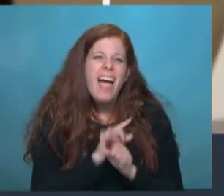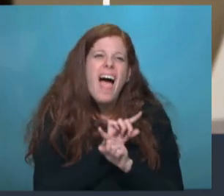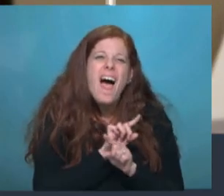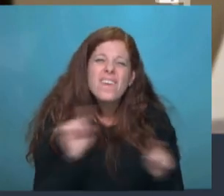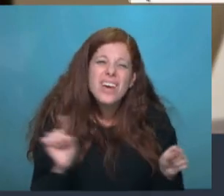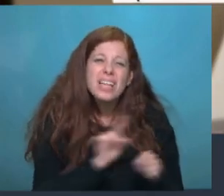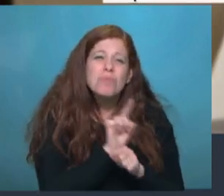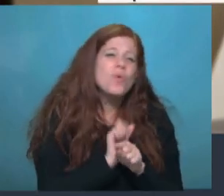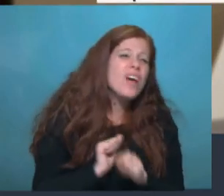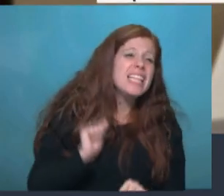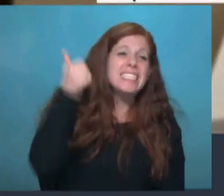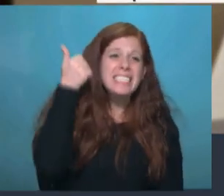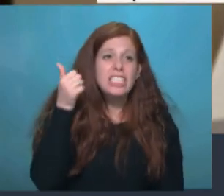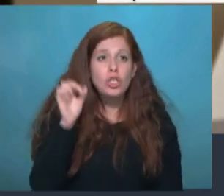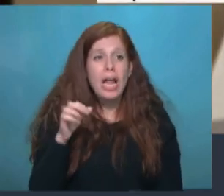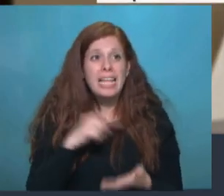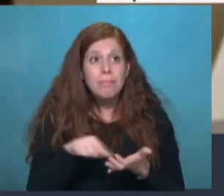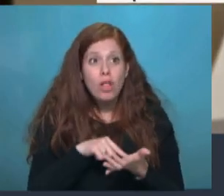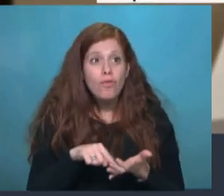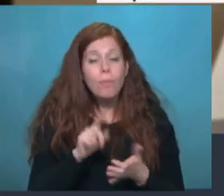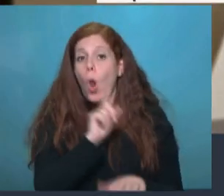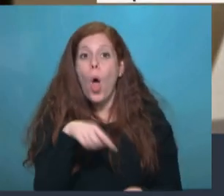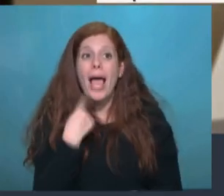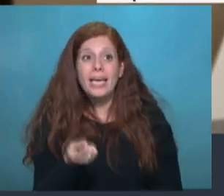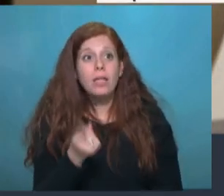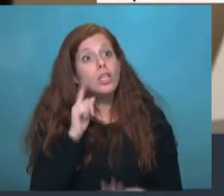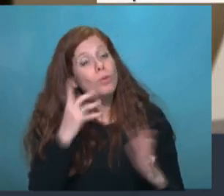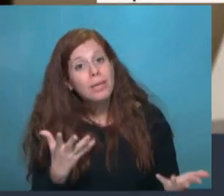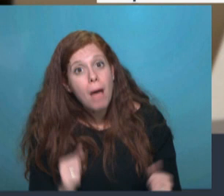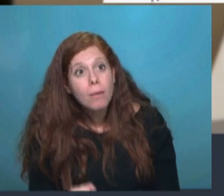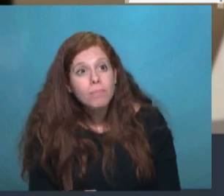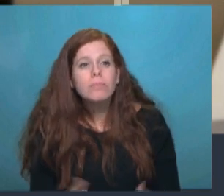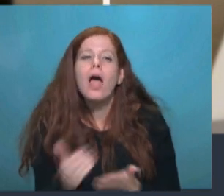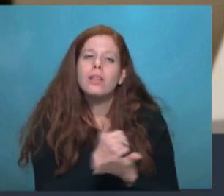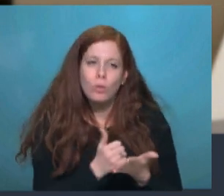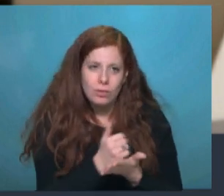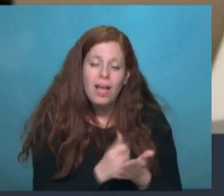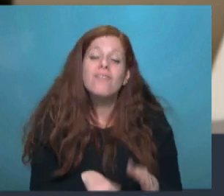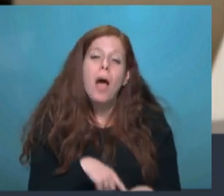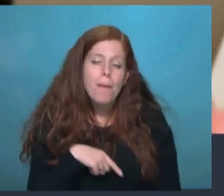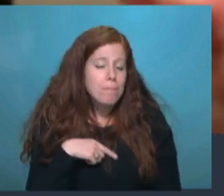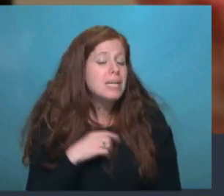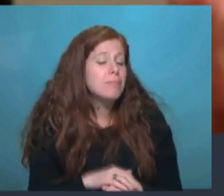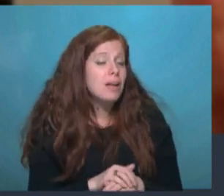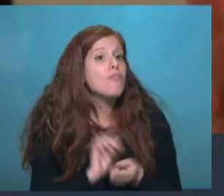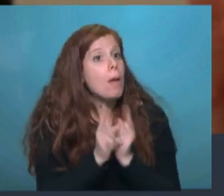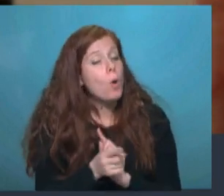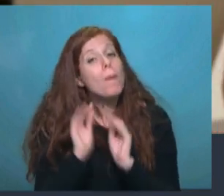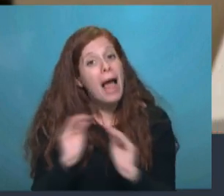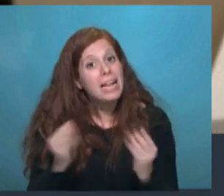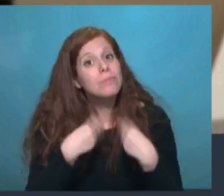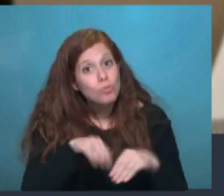peak smartphone adoption is going to say, you know what? I've been saving up for a while, and instead of feeding my